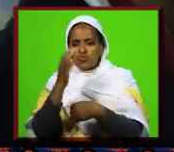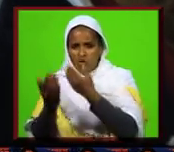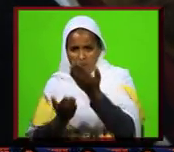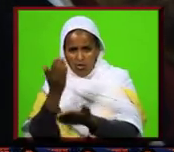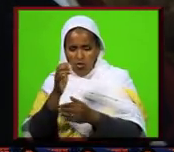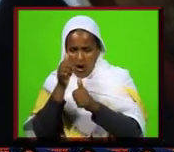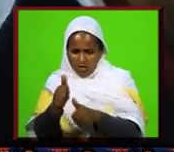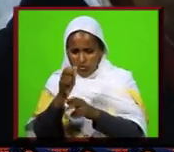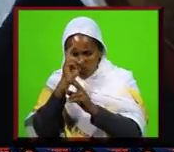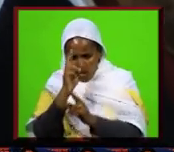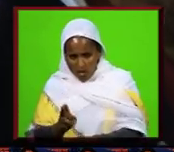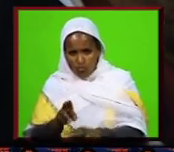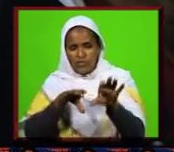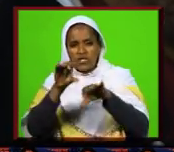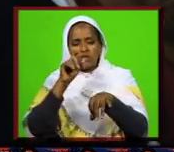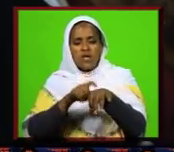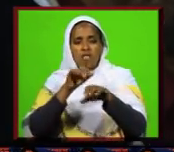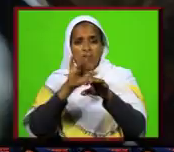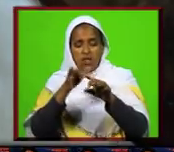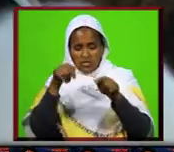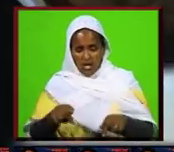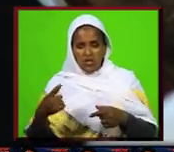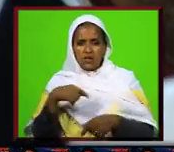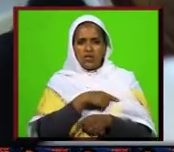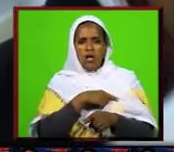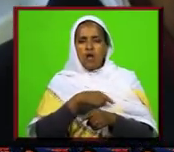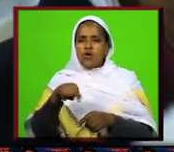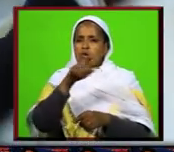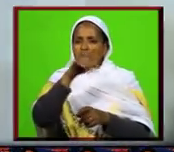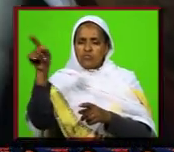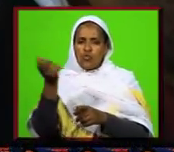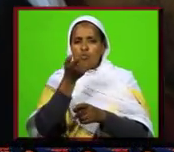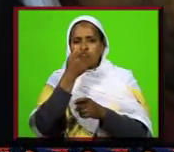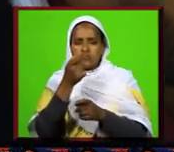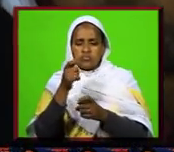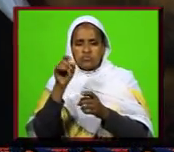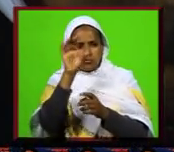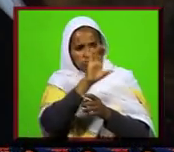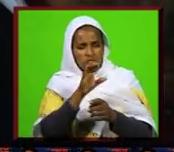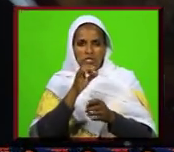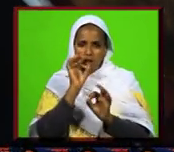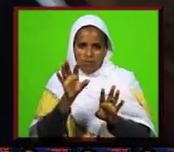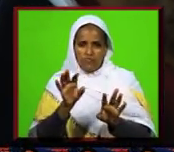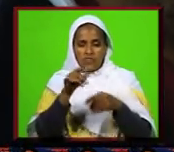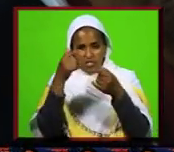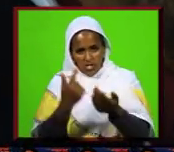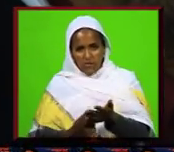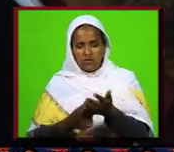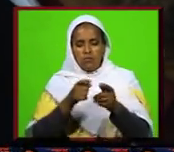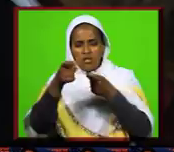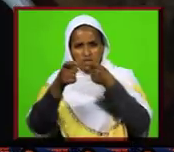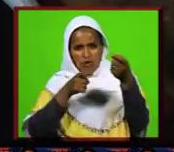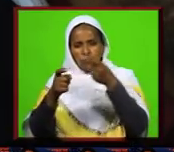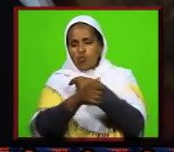ቤተክርስቲያናቸውን እንዲያገለግሉ ራሳቸውን እንዲያስከብሩ በተደረገበት ሰዓት ላይ ዛሬም እኛ ዙሩ የምንልበት ነገር የለም። ስለዚህ የማስተዳደሩን ጉዳይ